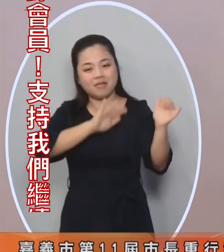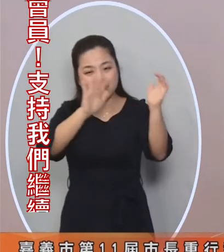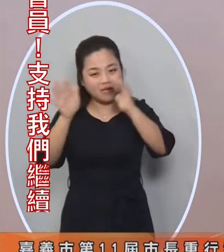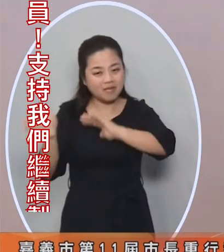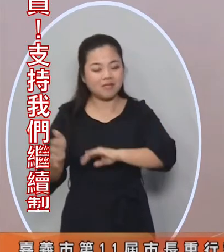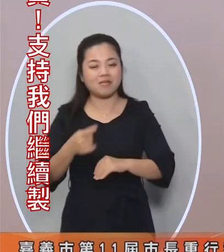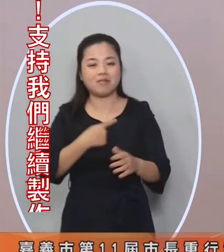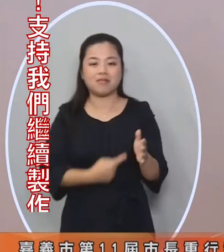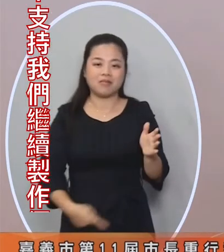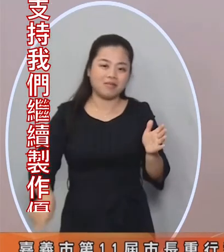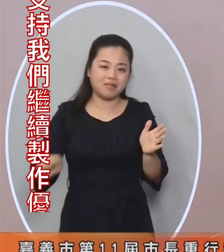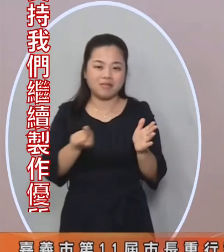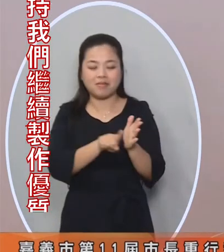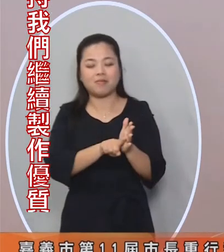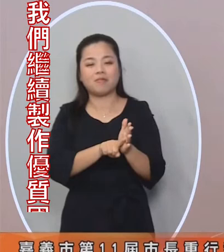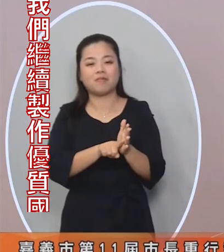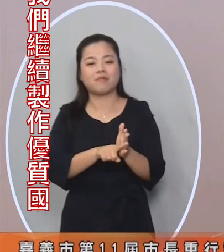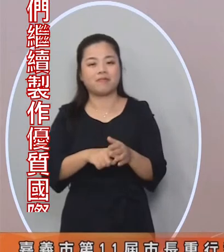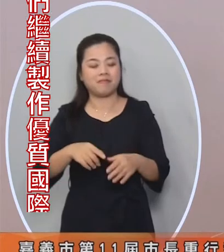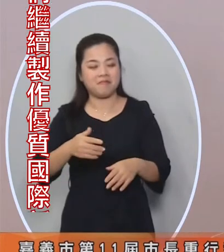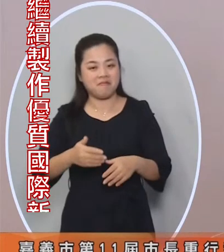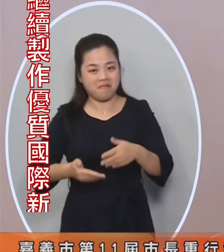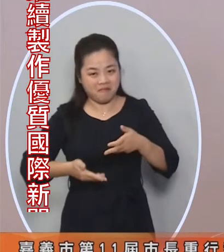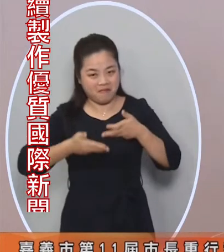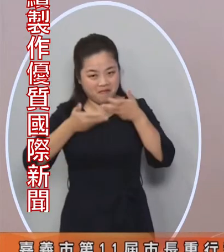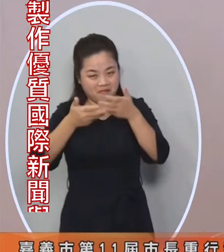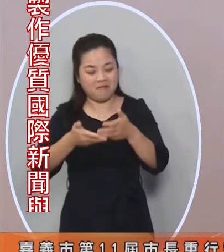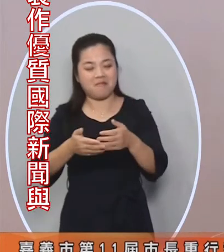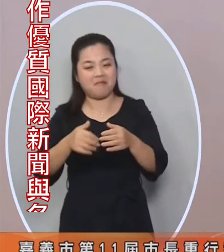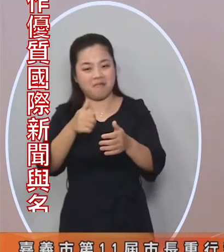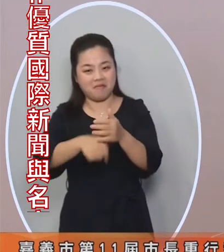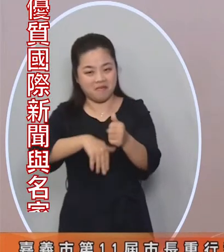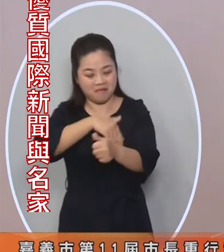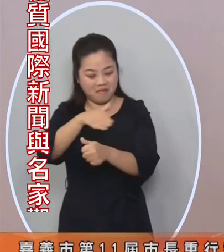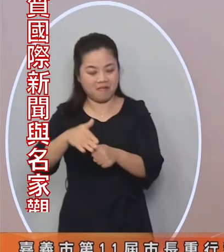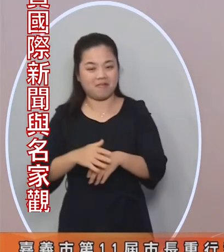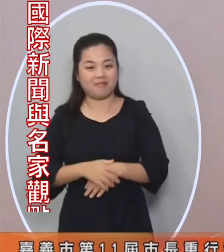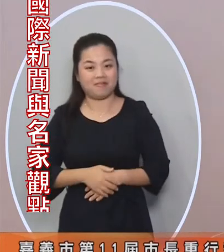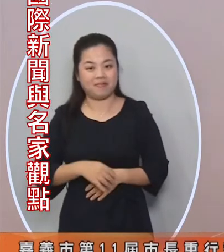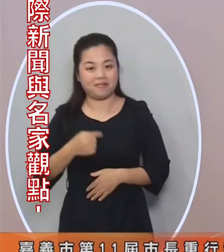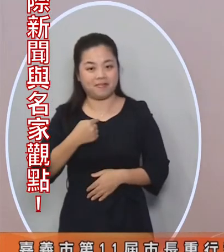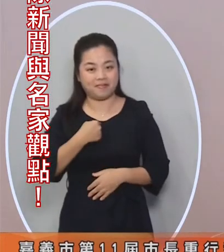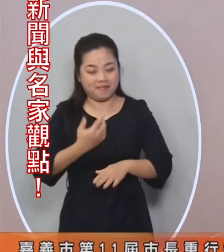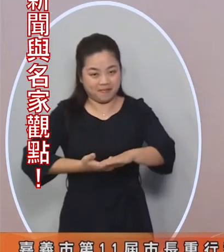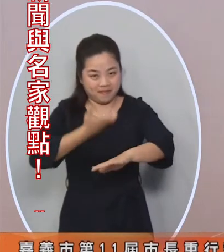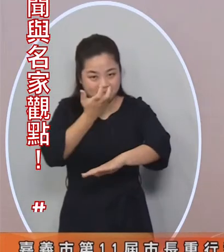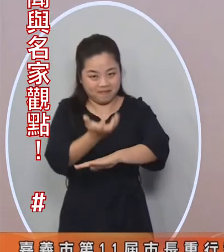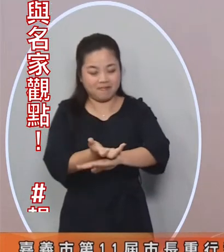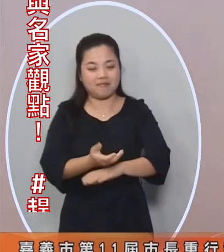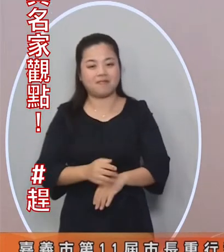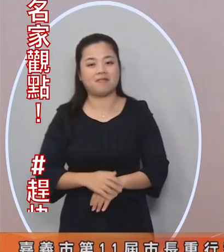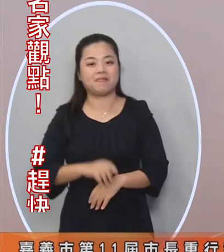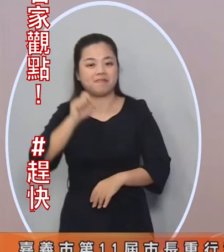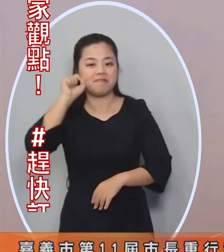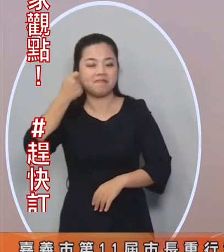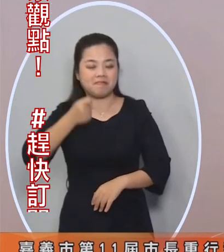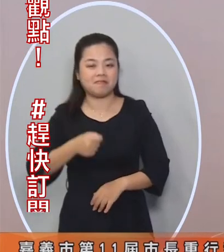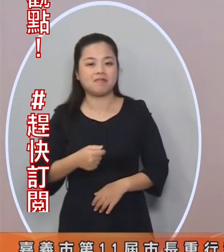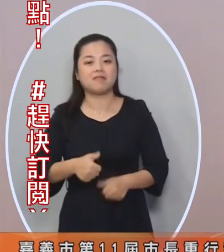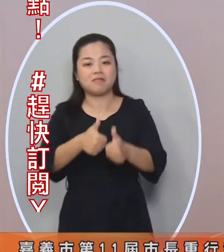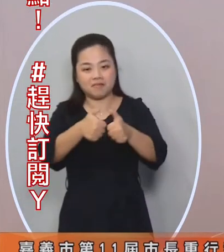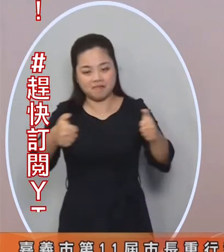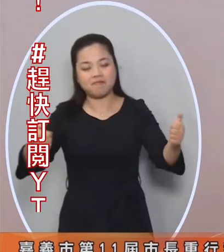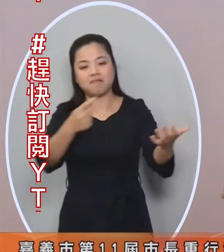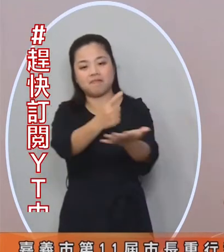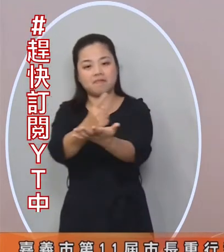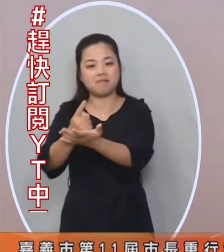我用一辈子用一生来看待政治生命，所以我们这一生这一辈子奉献家己，也感谢我